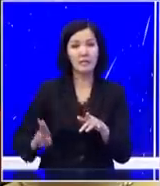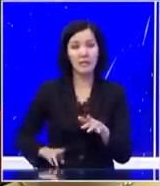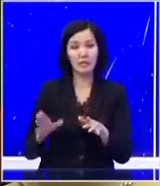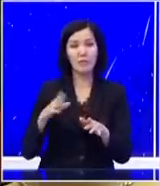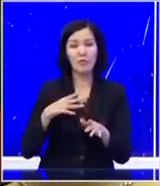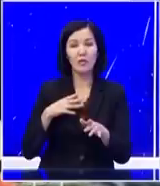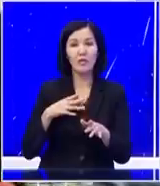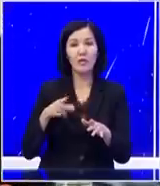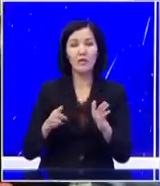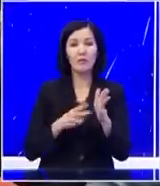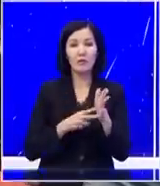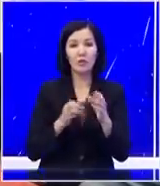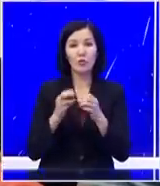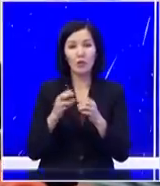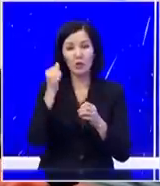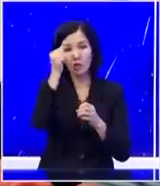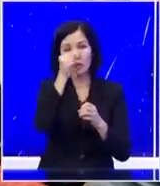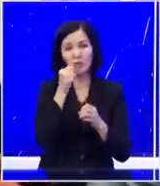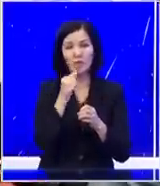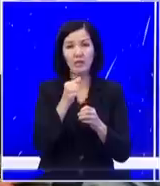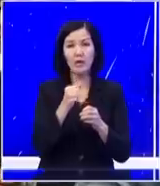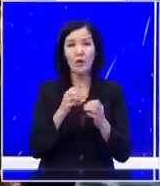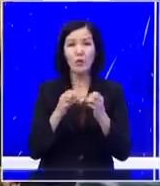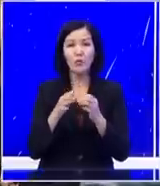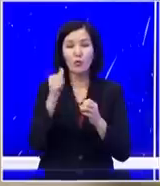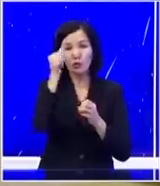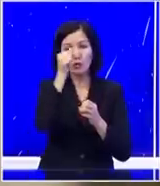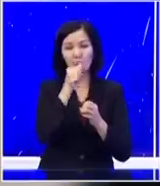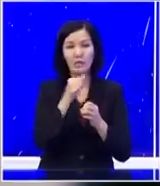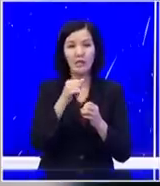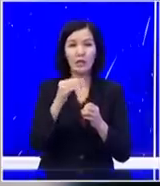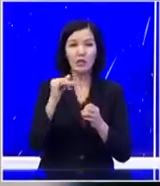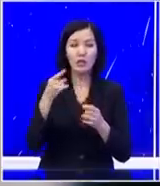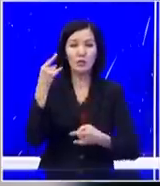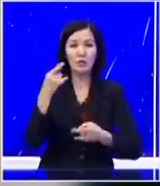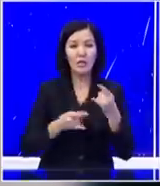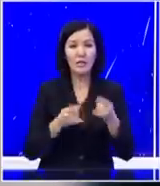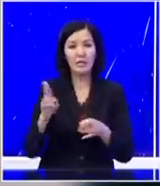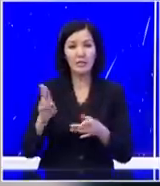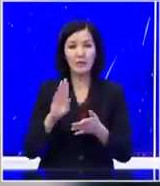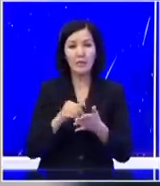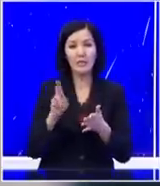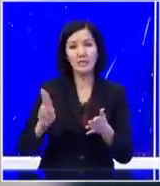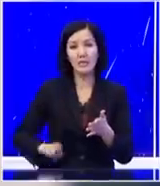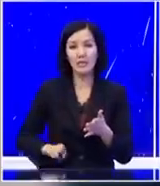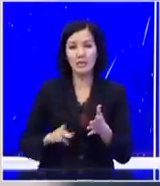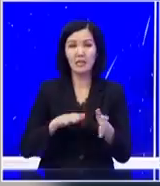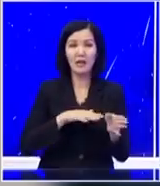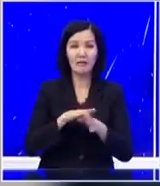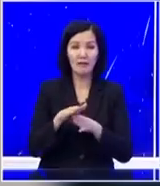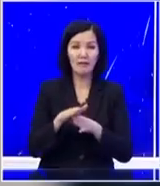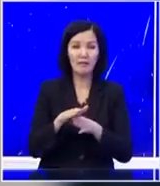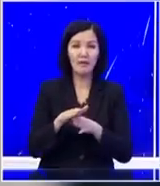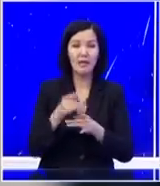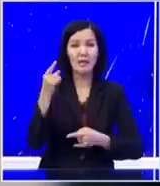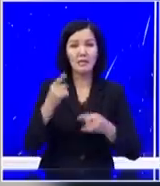2007-2012 жылдары, кейін 2014 жылдың қазанынан Жетісу телеарнасының бас директоры қызметін атқарды. Білікті басшылығымен